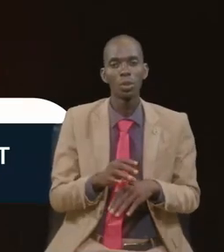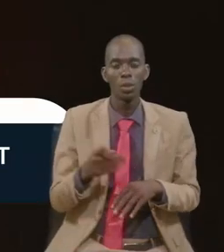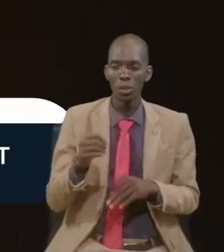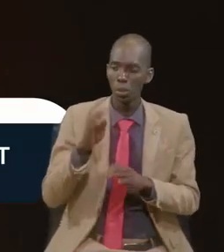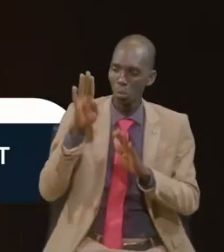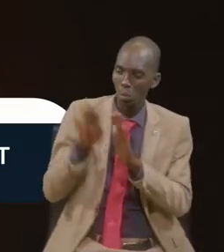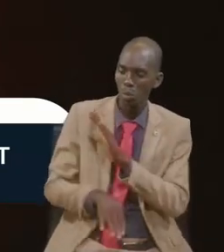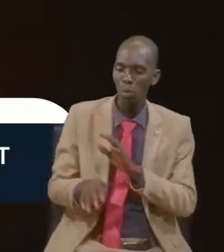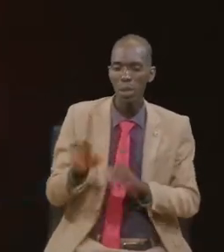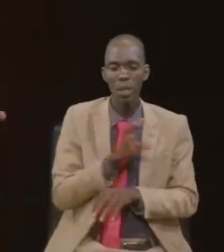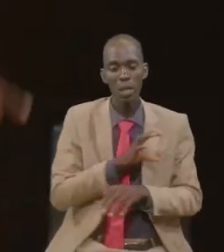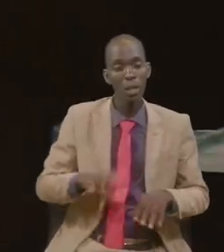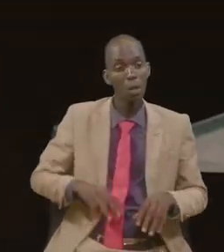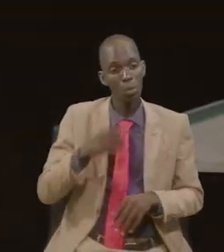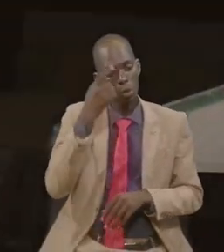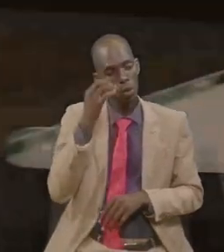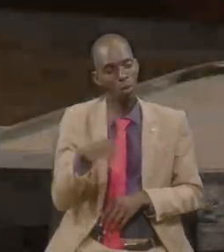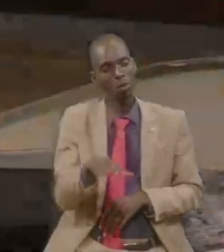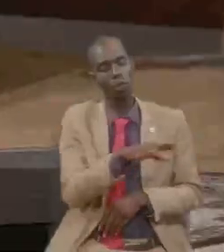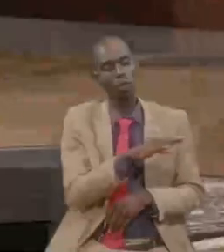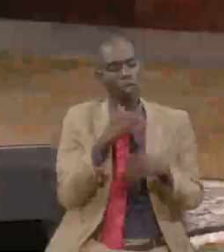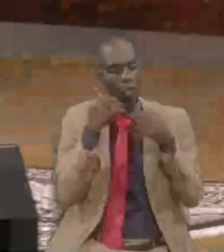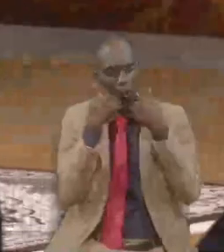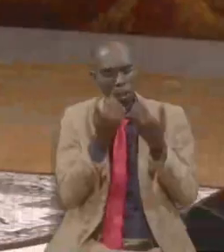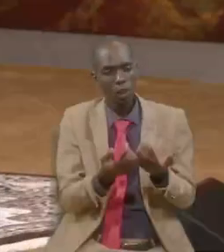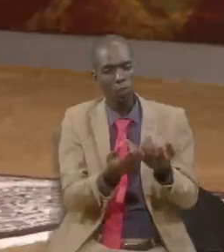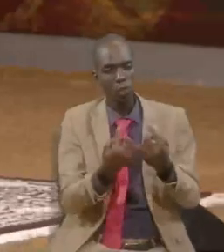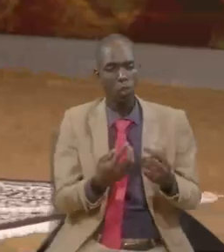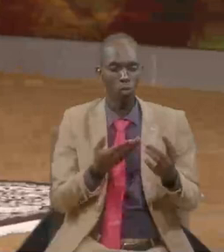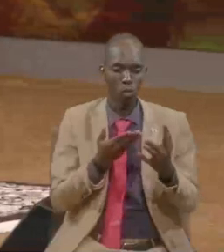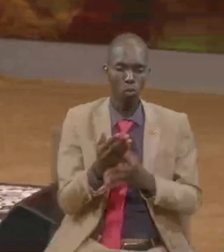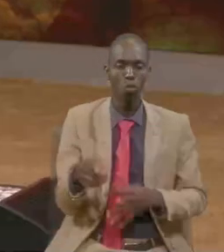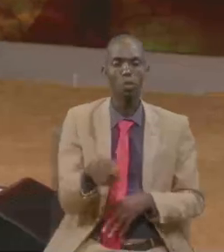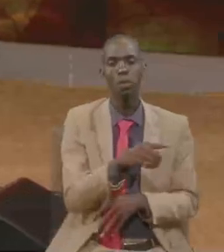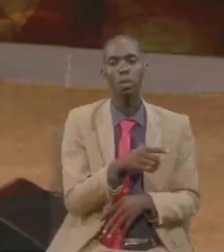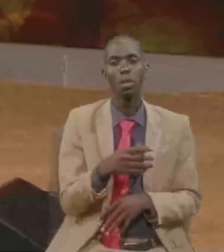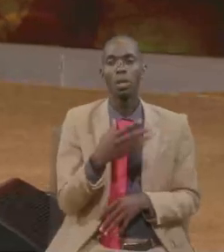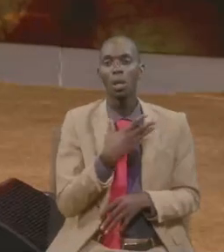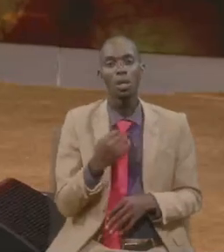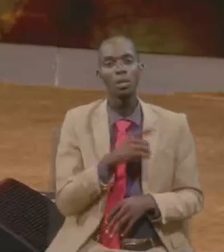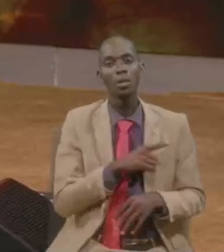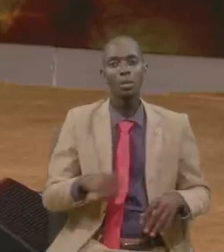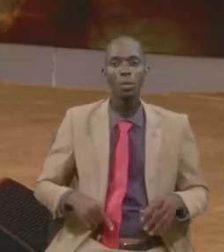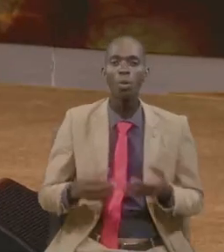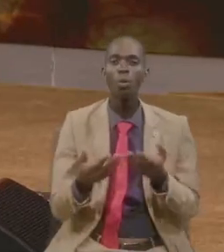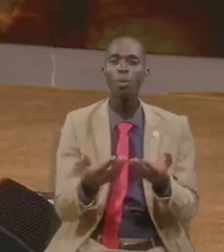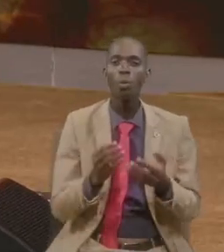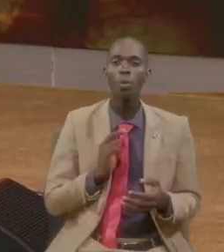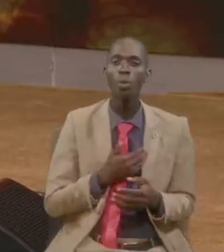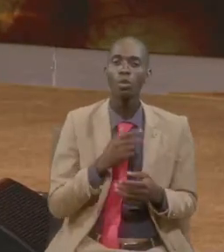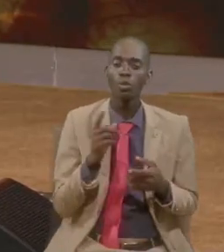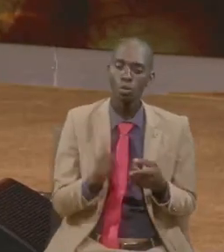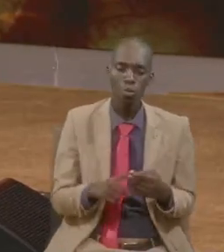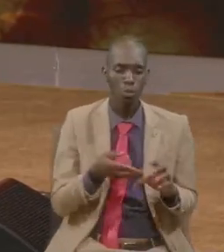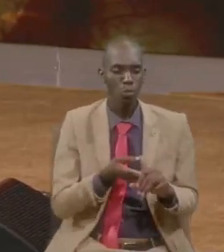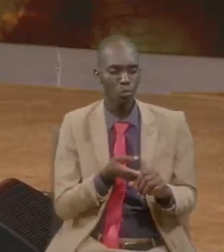la honte, l'opprobre. Ils minimisent Christ à cause de lui. Et l'opprobre vient à travers eux.